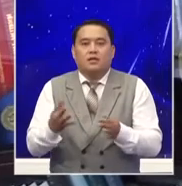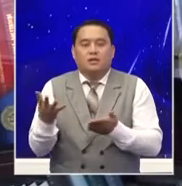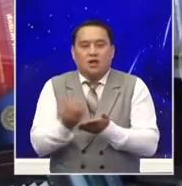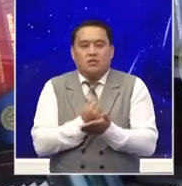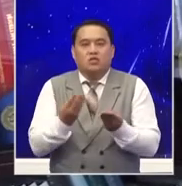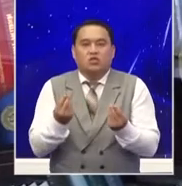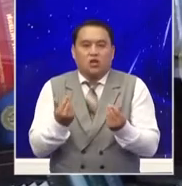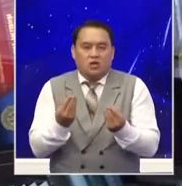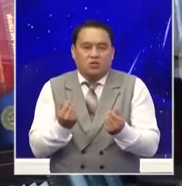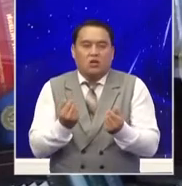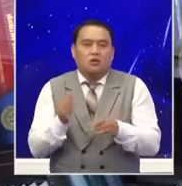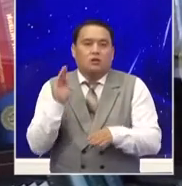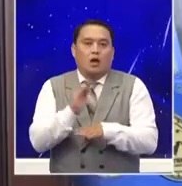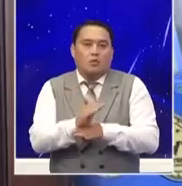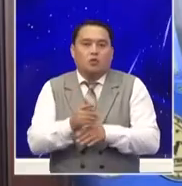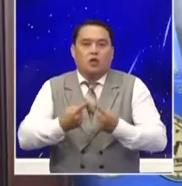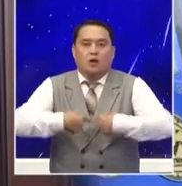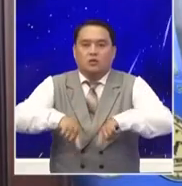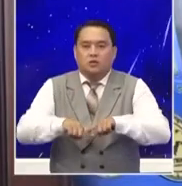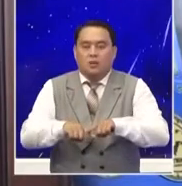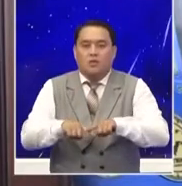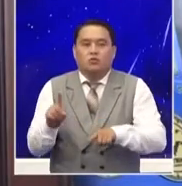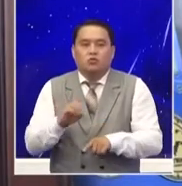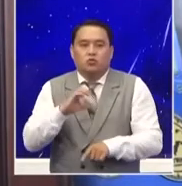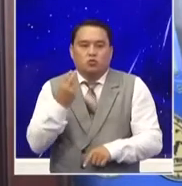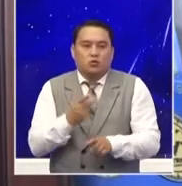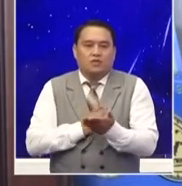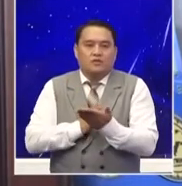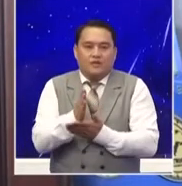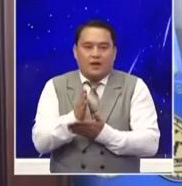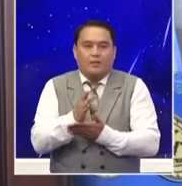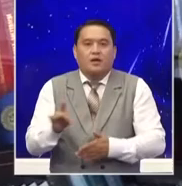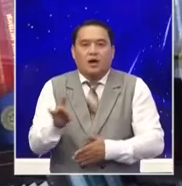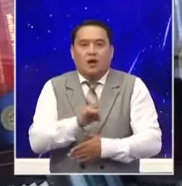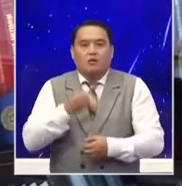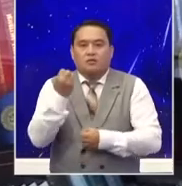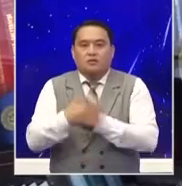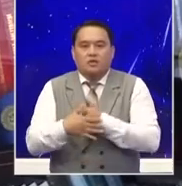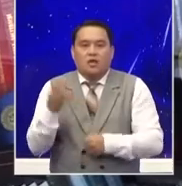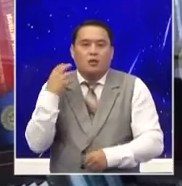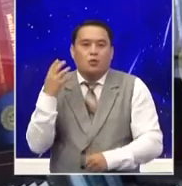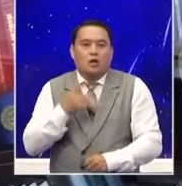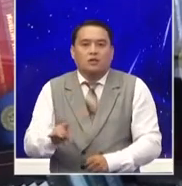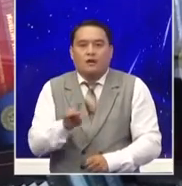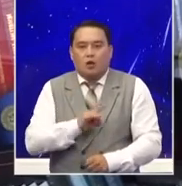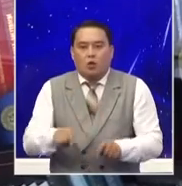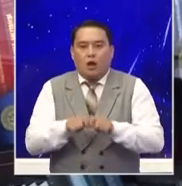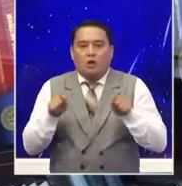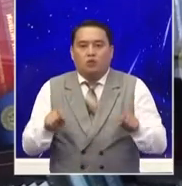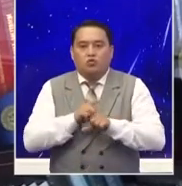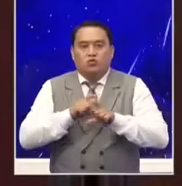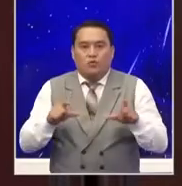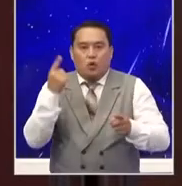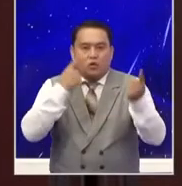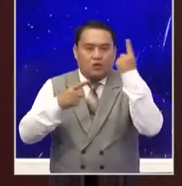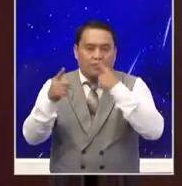чтобы пополнить наши отдельные моменты в социальной сфере. В райцентре Кербулакского района открывается школа